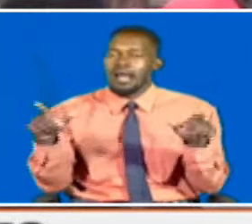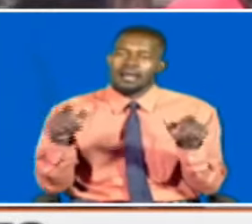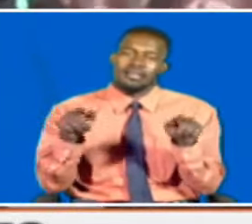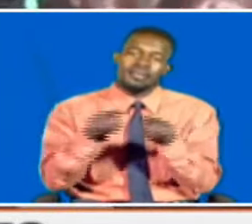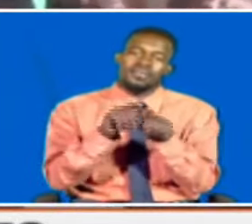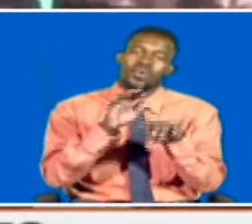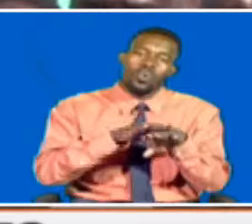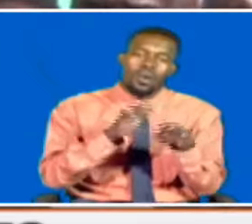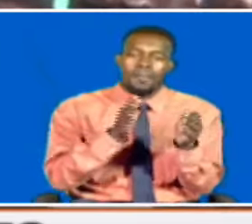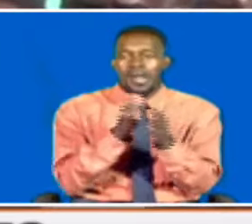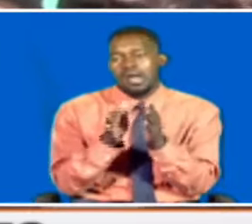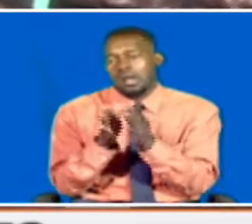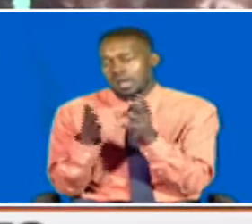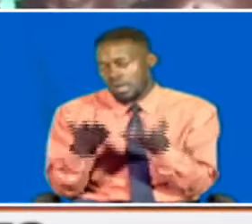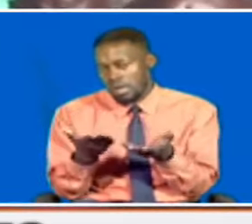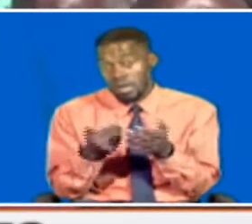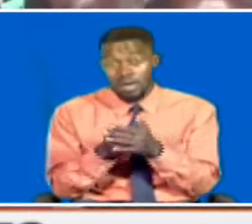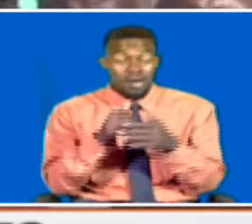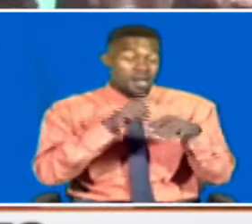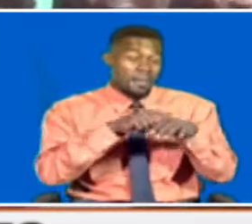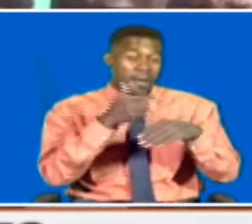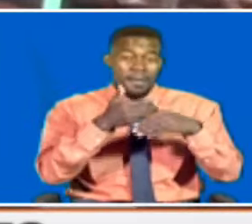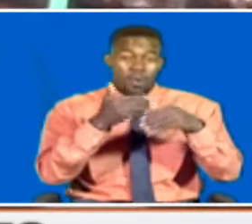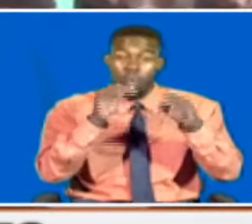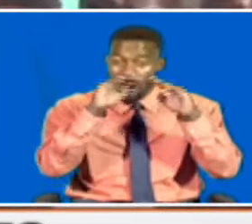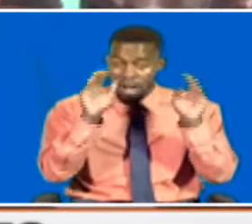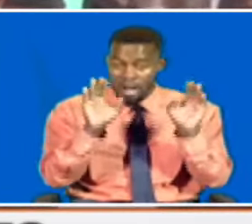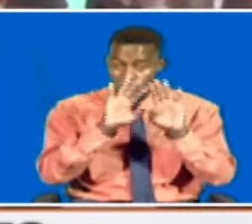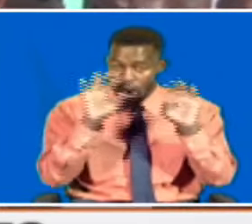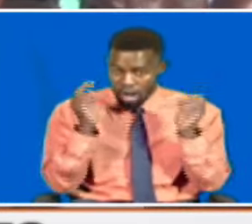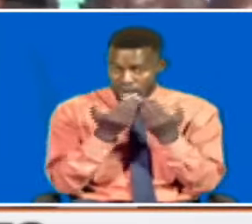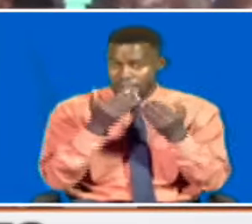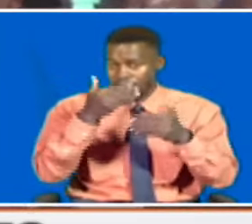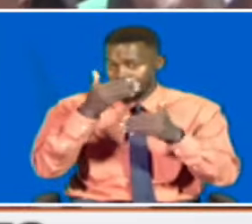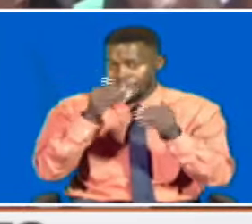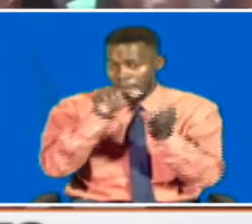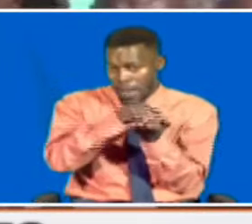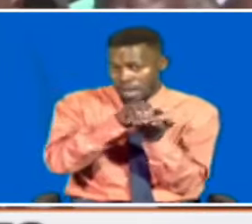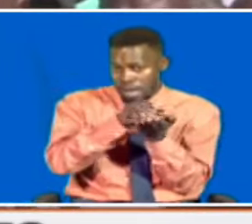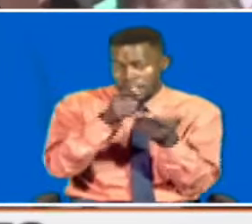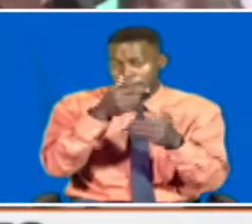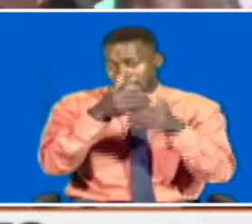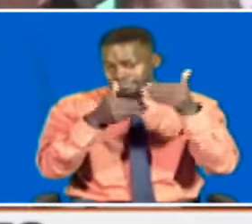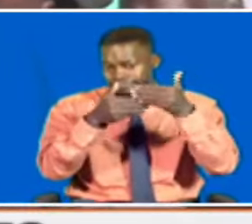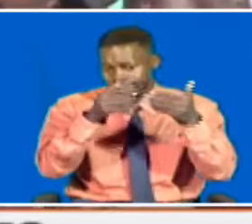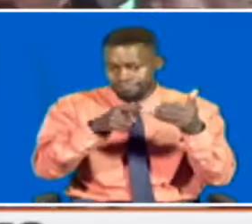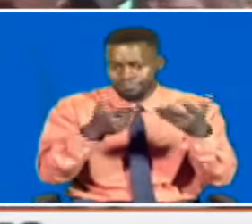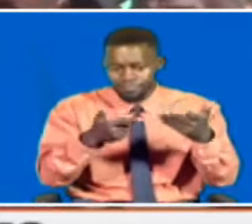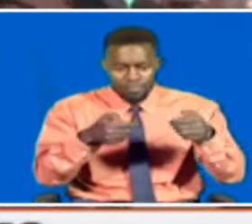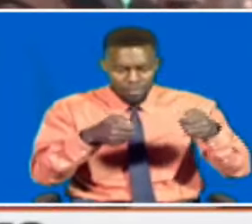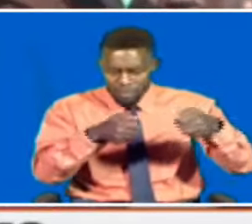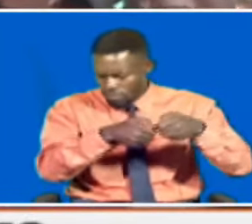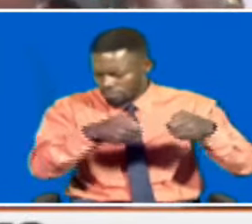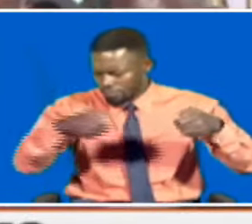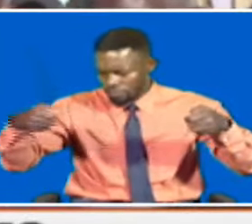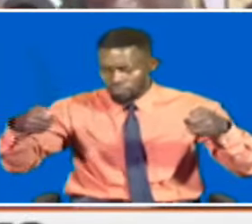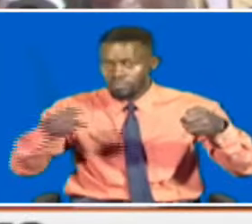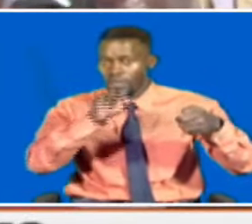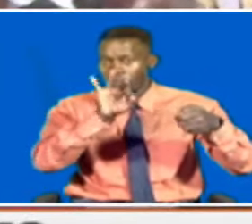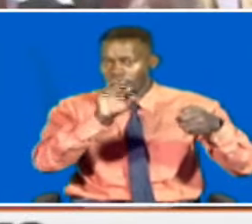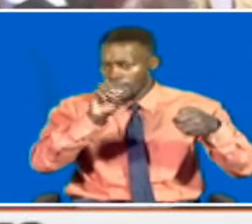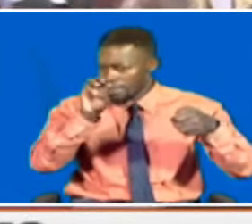wa wali pangu walikuwa natusikengea hapa. Yes. Walitupimia kuanzia kwa mto ikafika 30. Yes. Lakini mahali saa